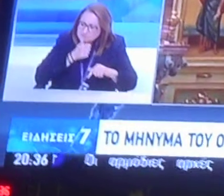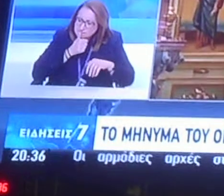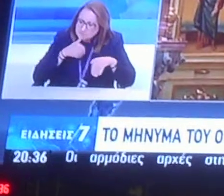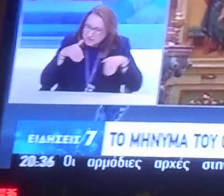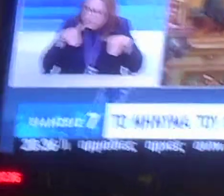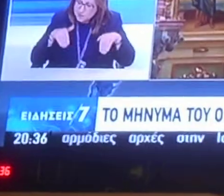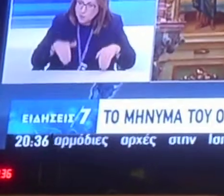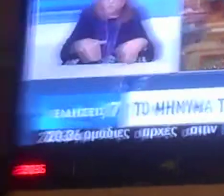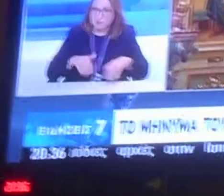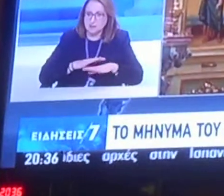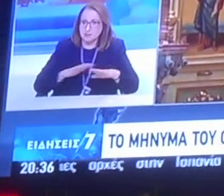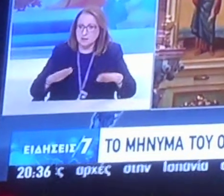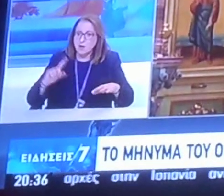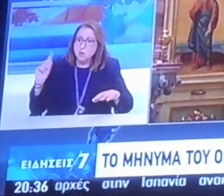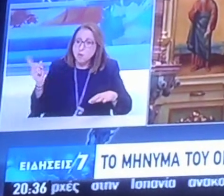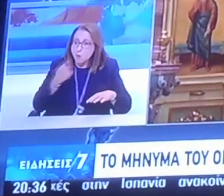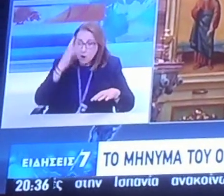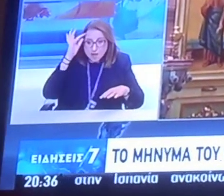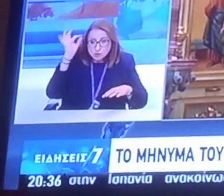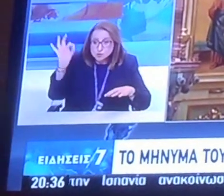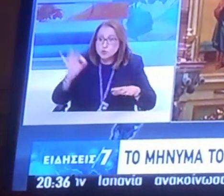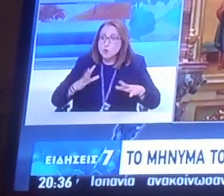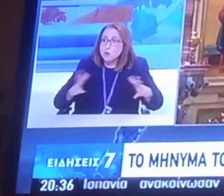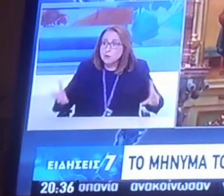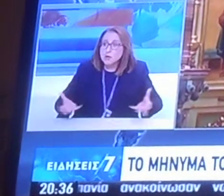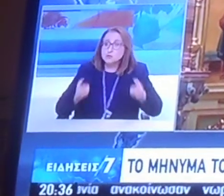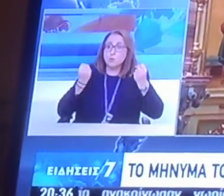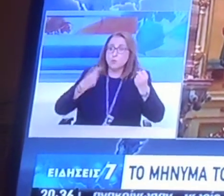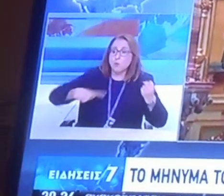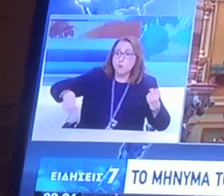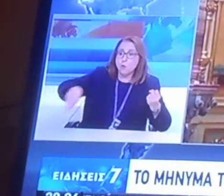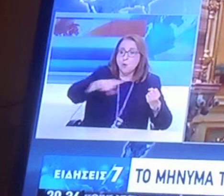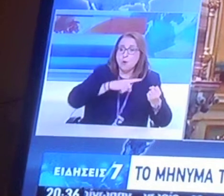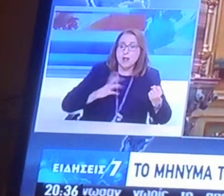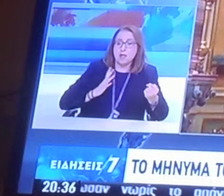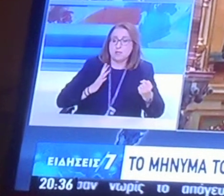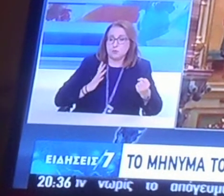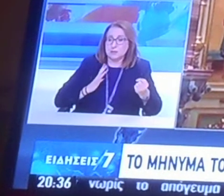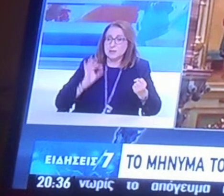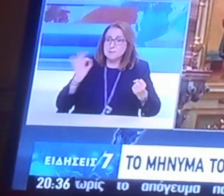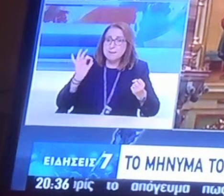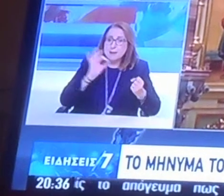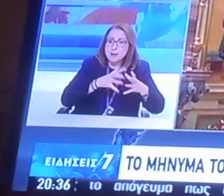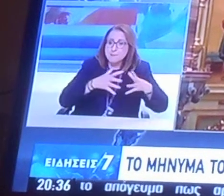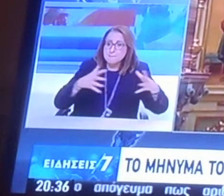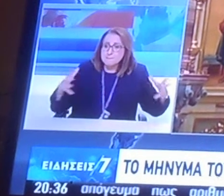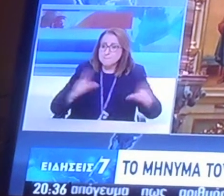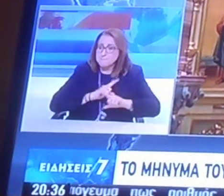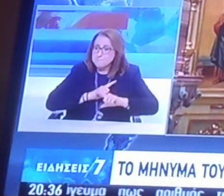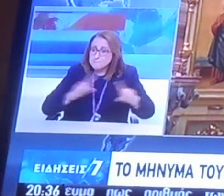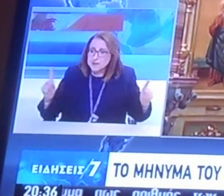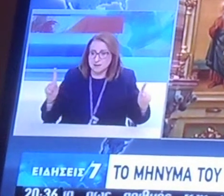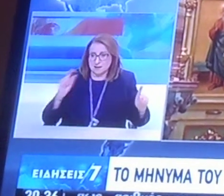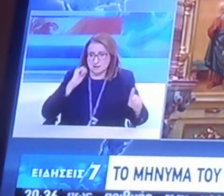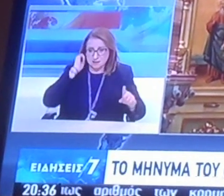καλό, για τον περιορισμό της διασποράς του ιού. Άρα, η απαλλαγή μας από την οδύνη